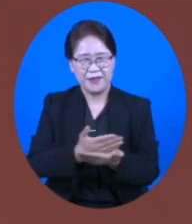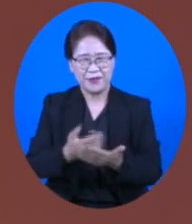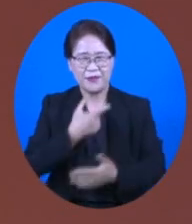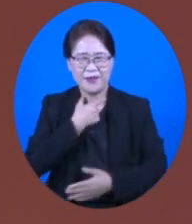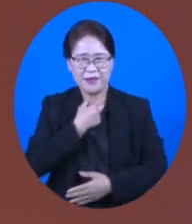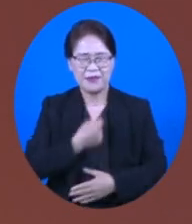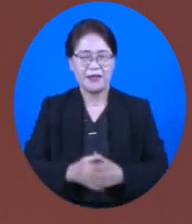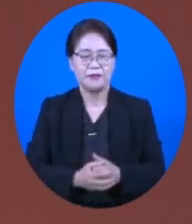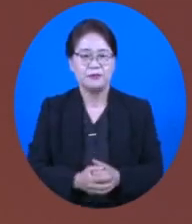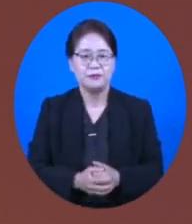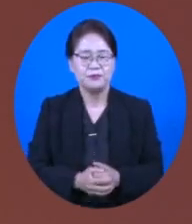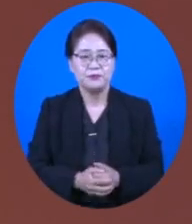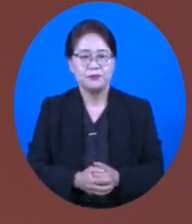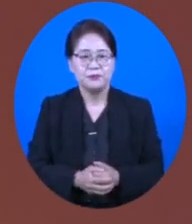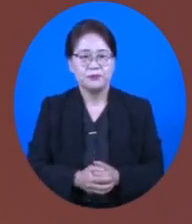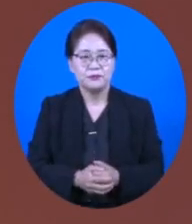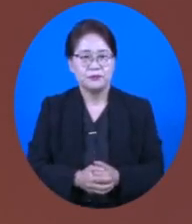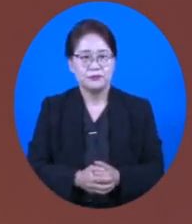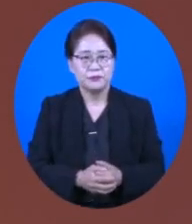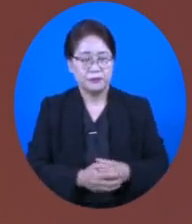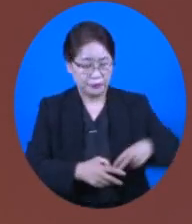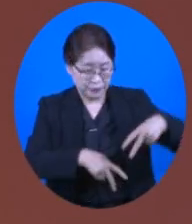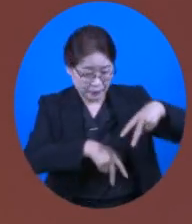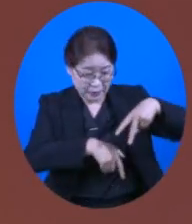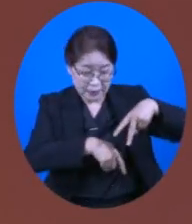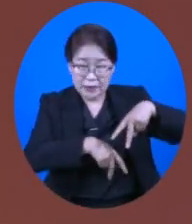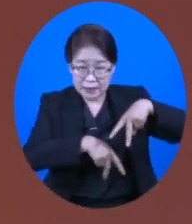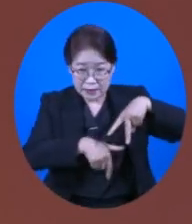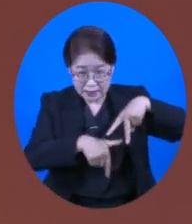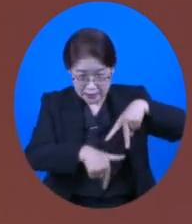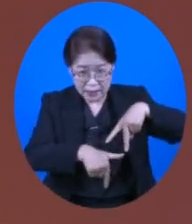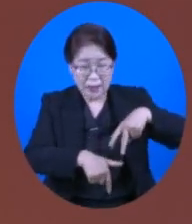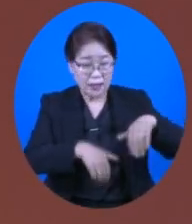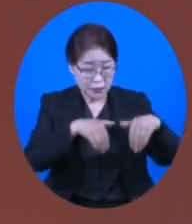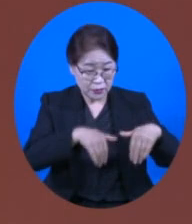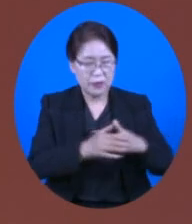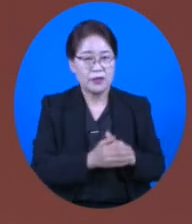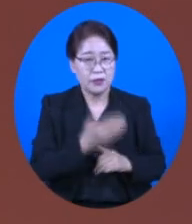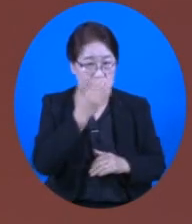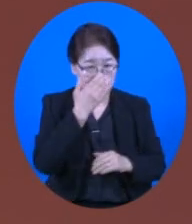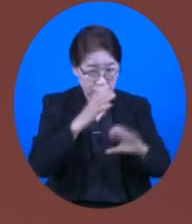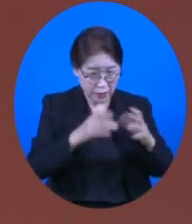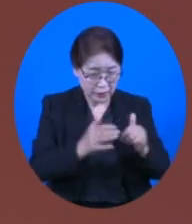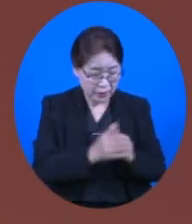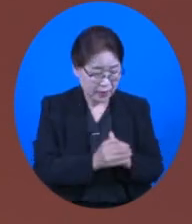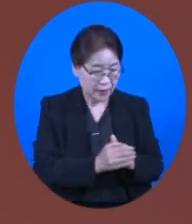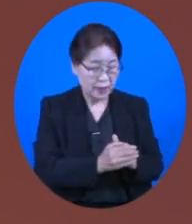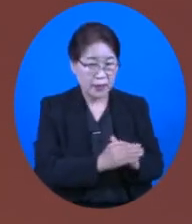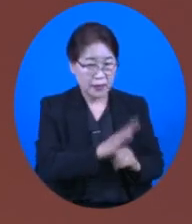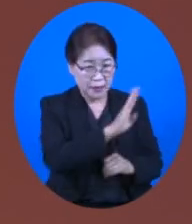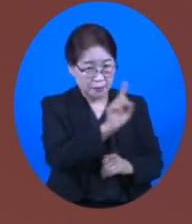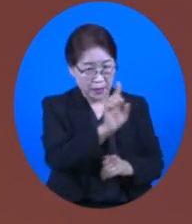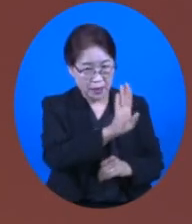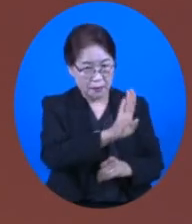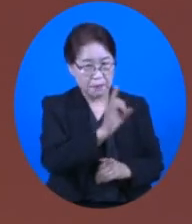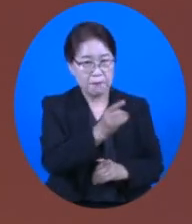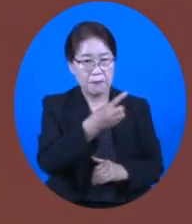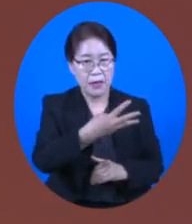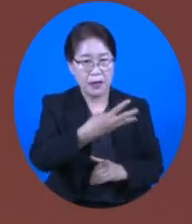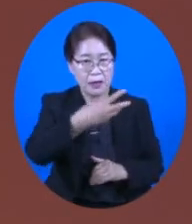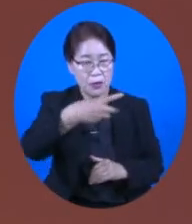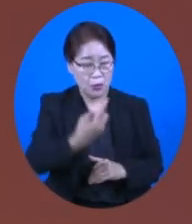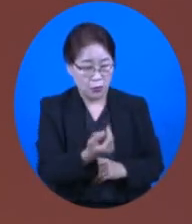원합니다. 스가랴 선지자는 유다 백성들이 바벨론의 포로 생활